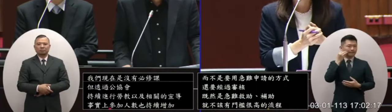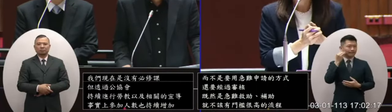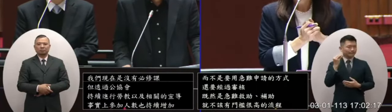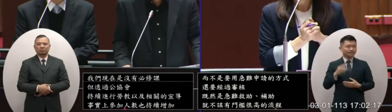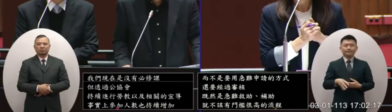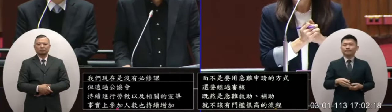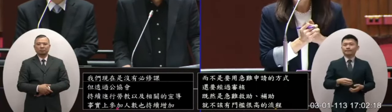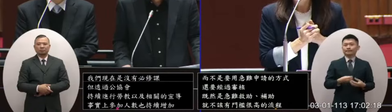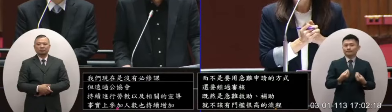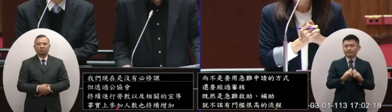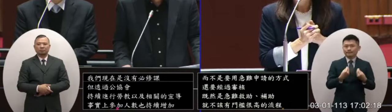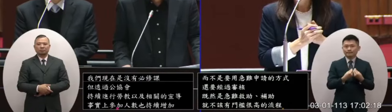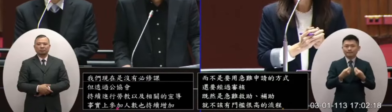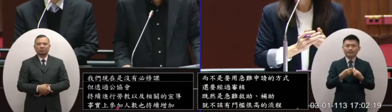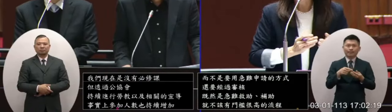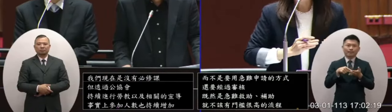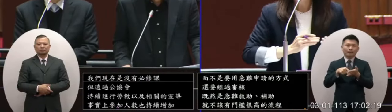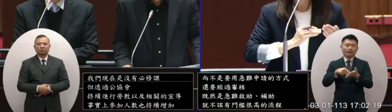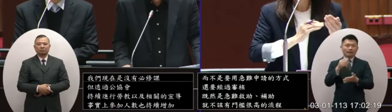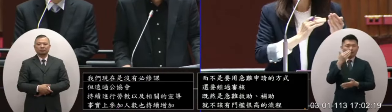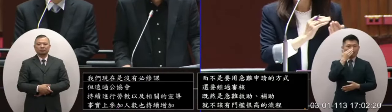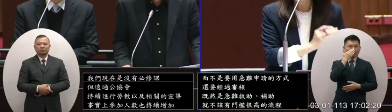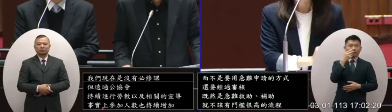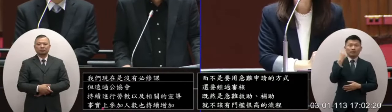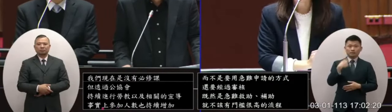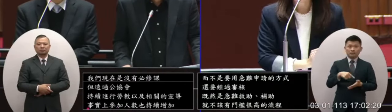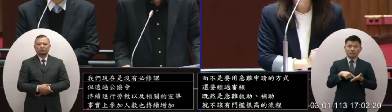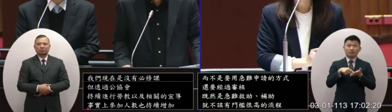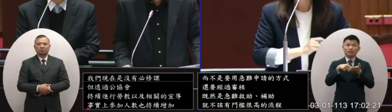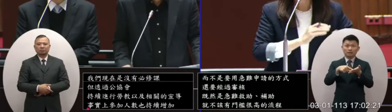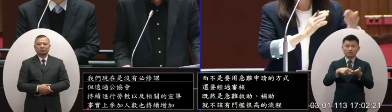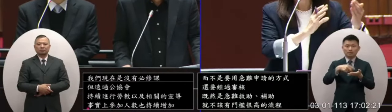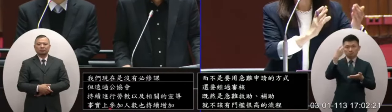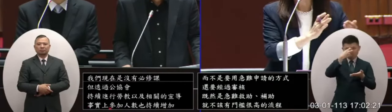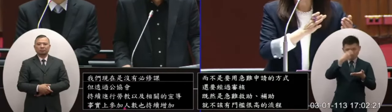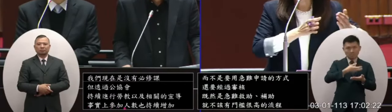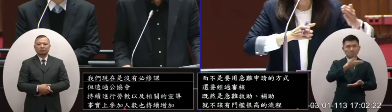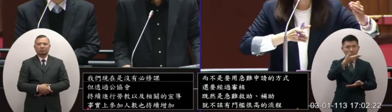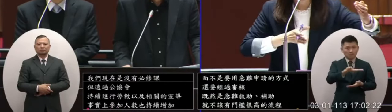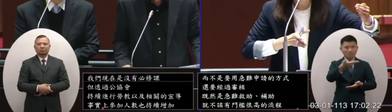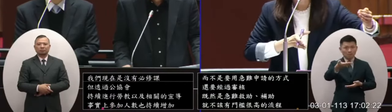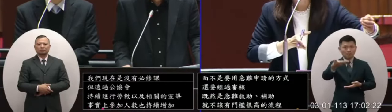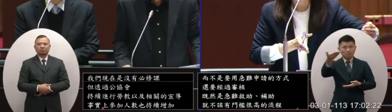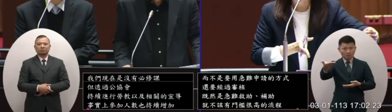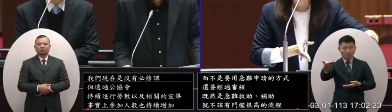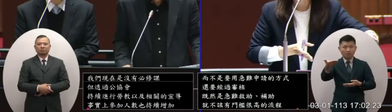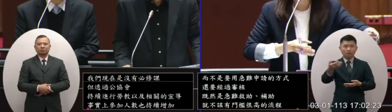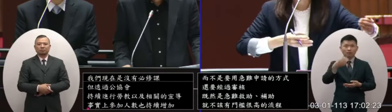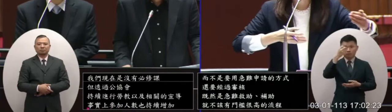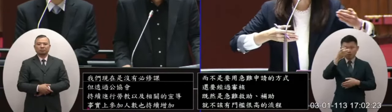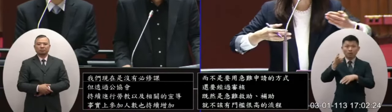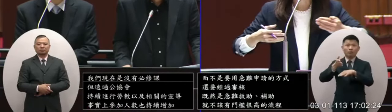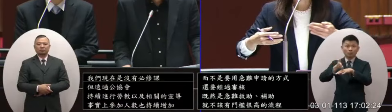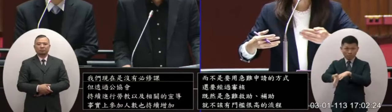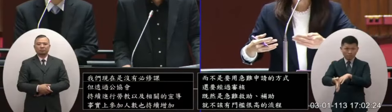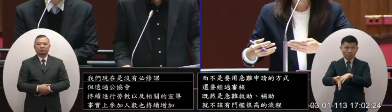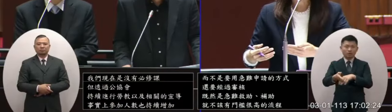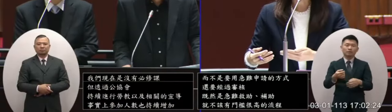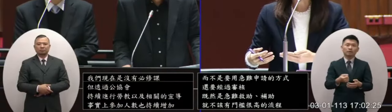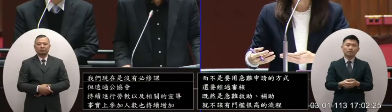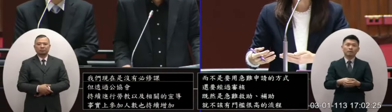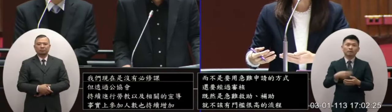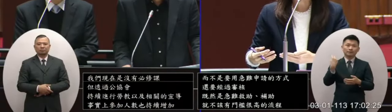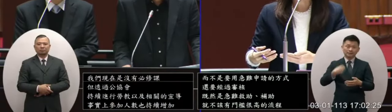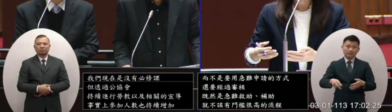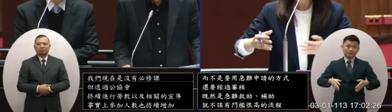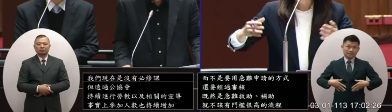小的障碍了。更何况我还要经过审查，然后真的审查到审查过后的所谓的